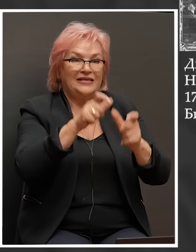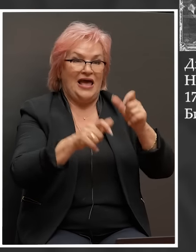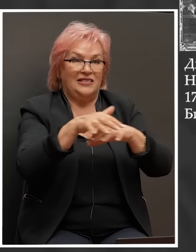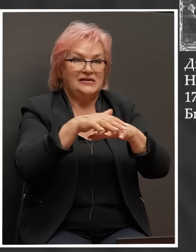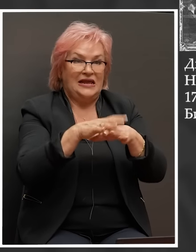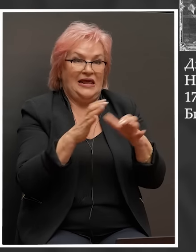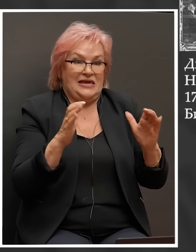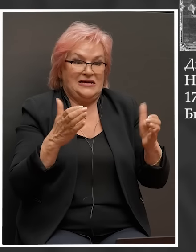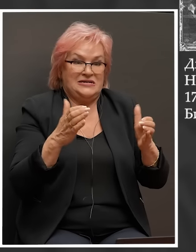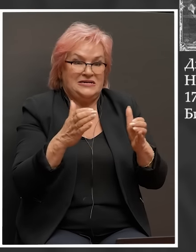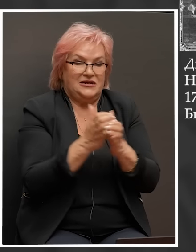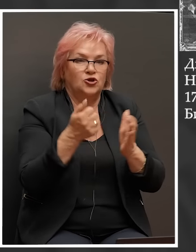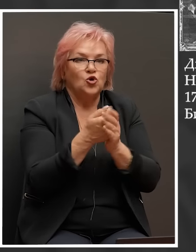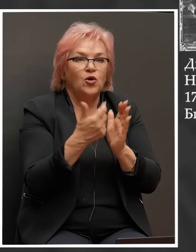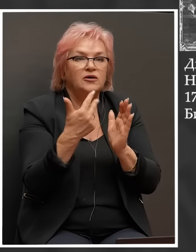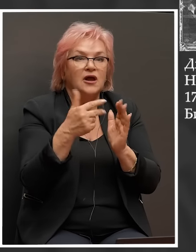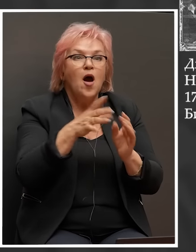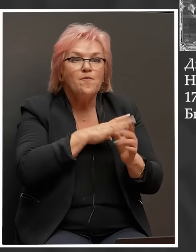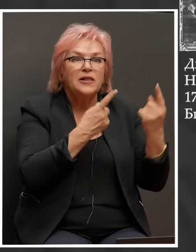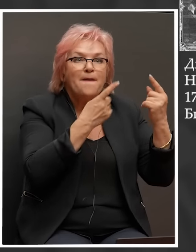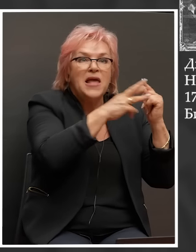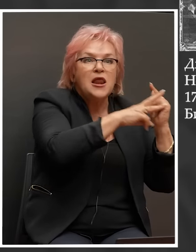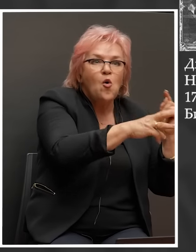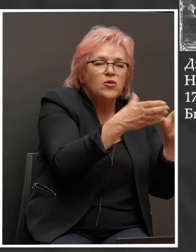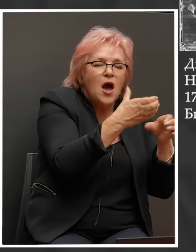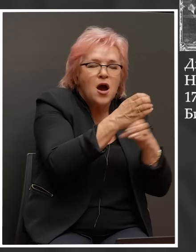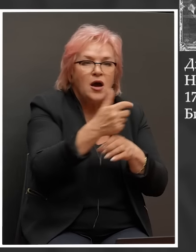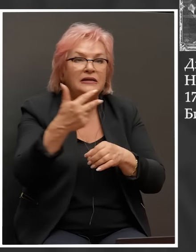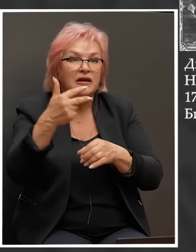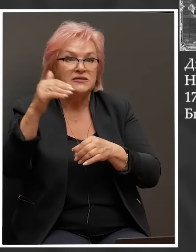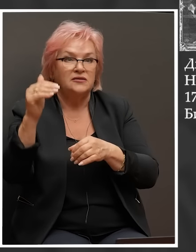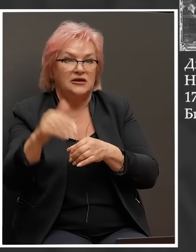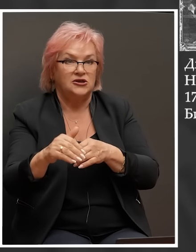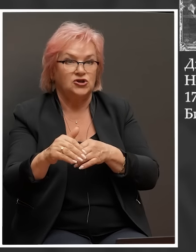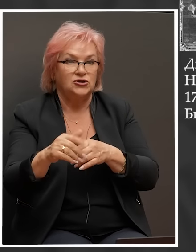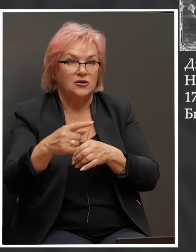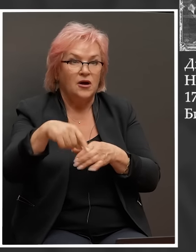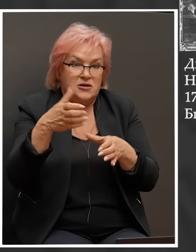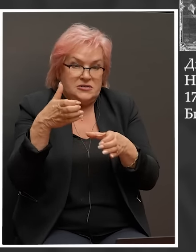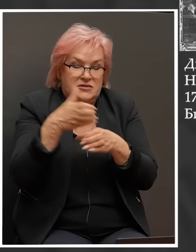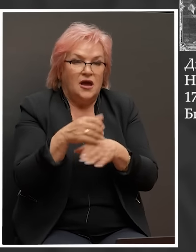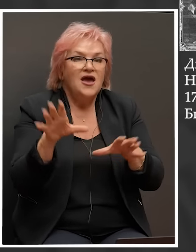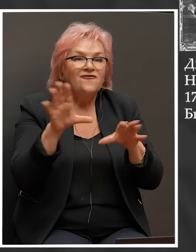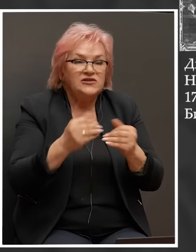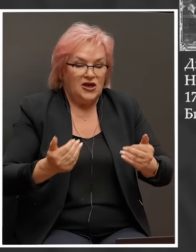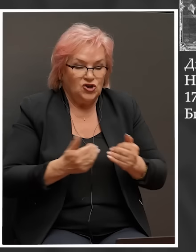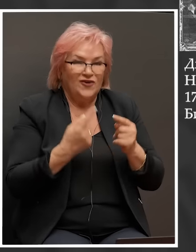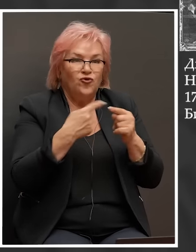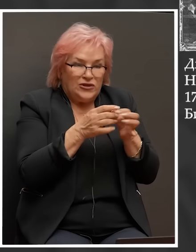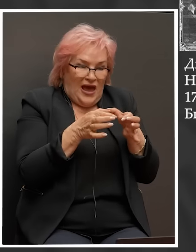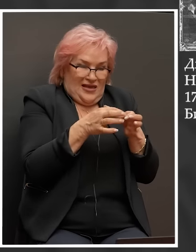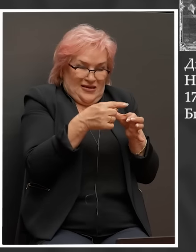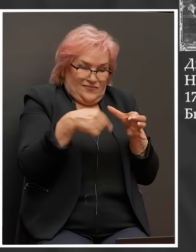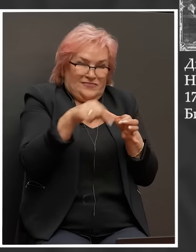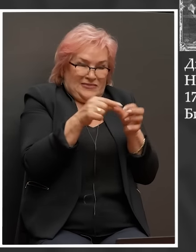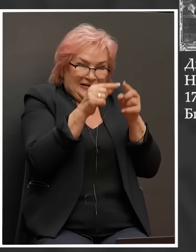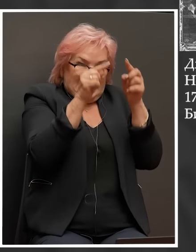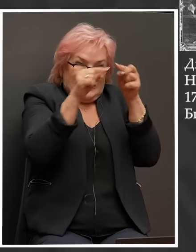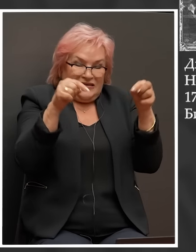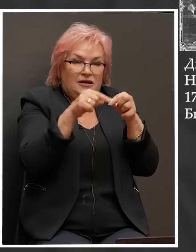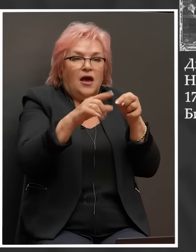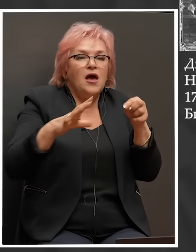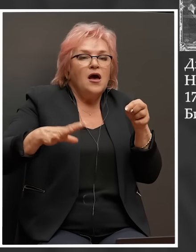города сжимается до 30 тысяч с миллиона. Все эти 30 тысяч живут на этом относительно небольшом треугольнике.